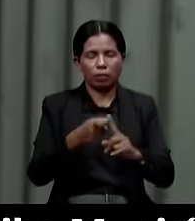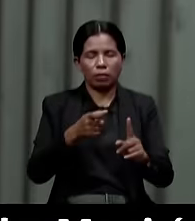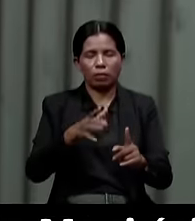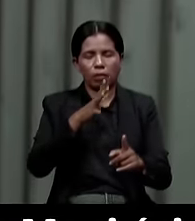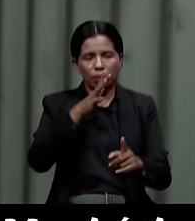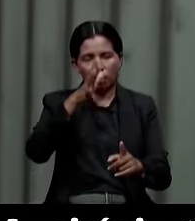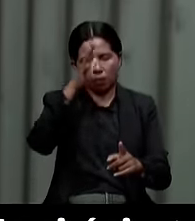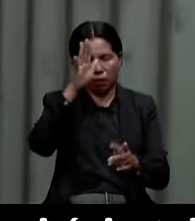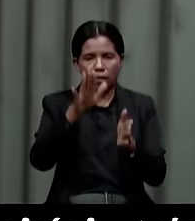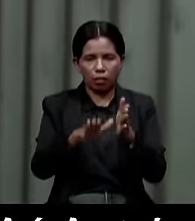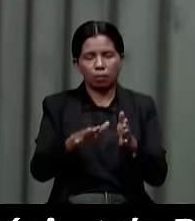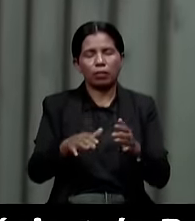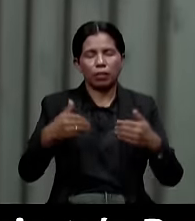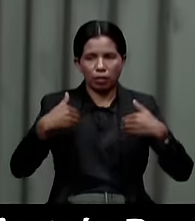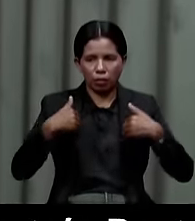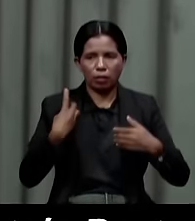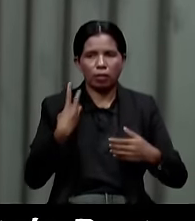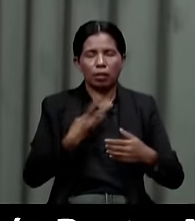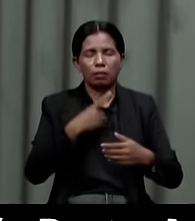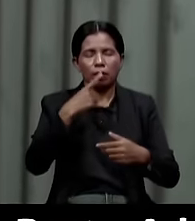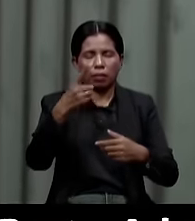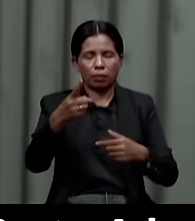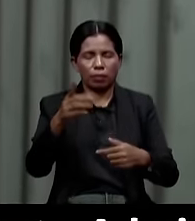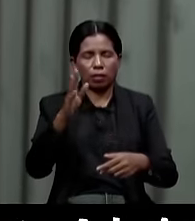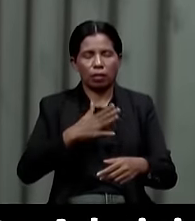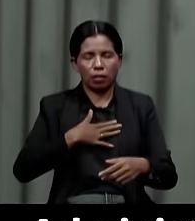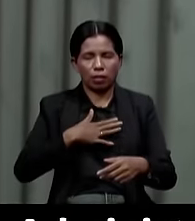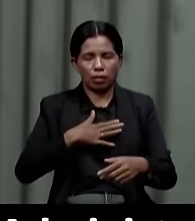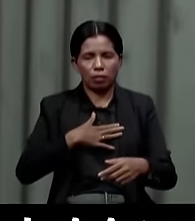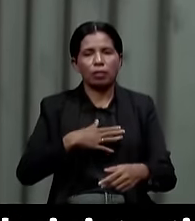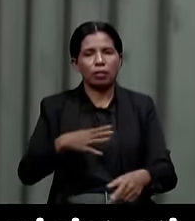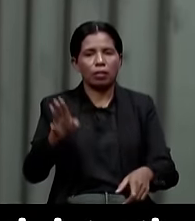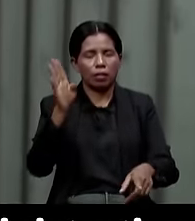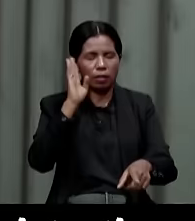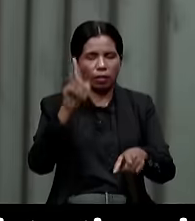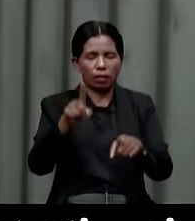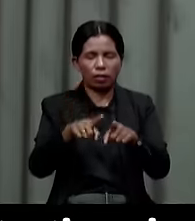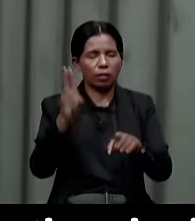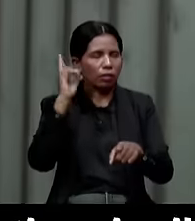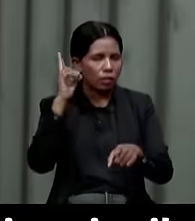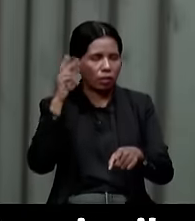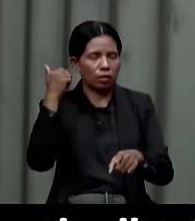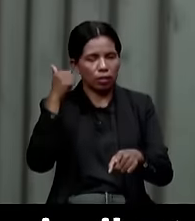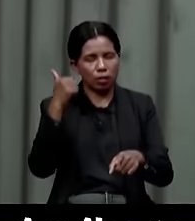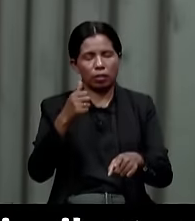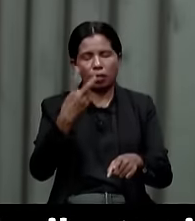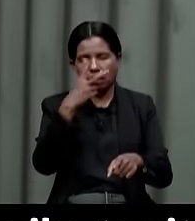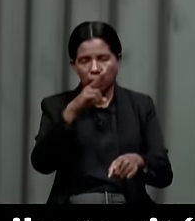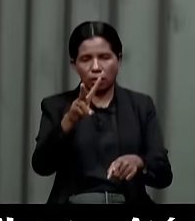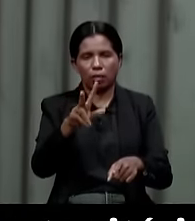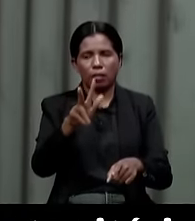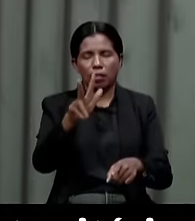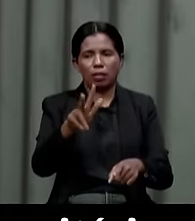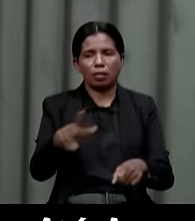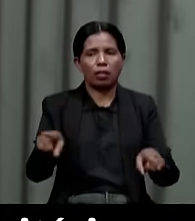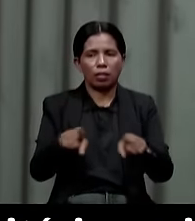mo siha mai mo samene le apa ki hari sira serentolo amilai hona imne dar inan